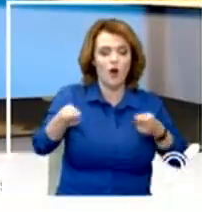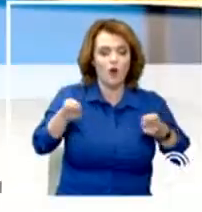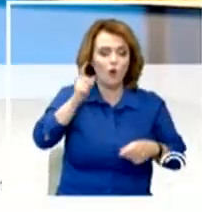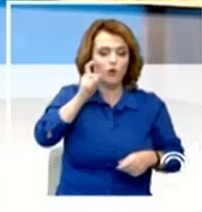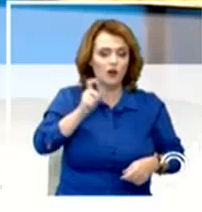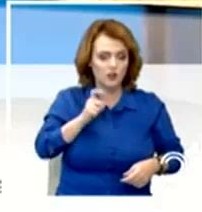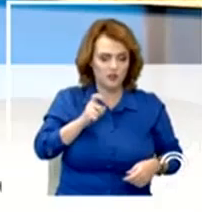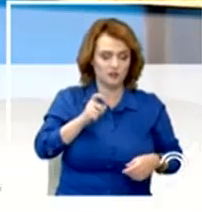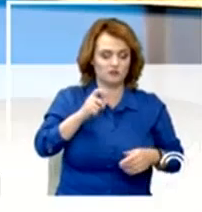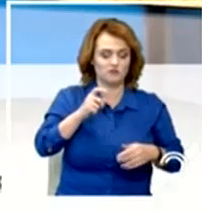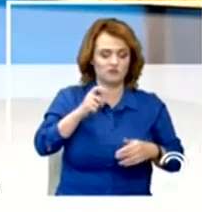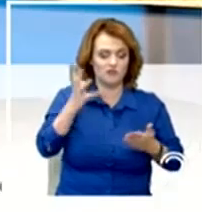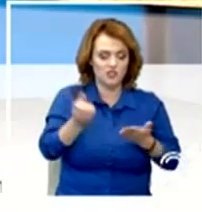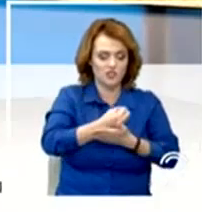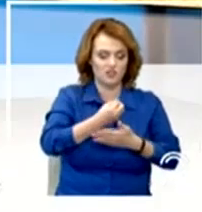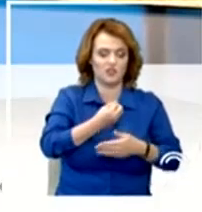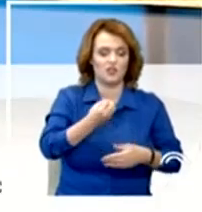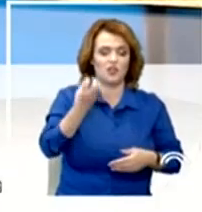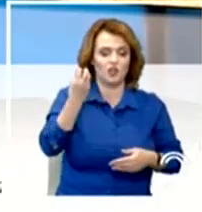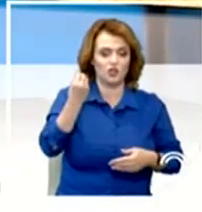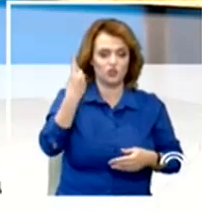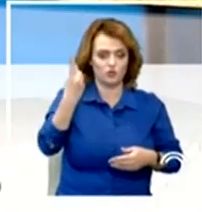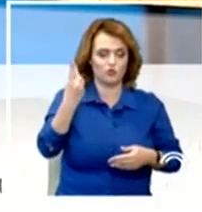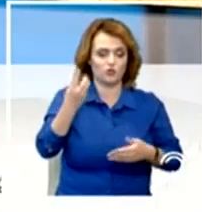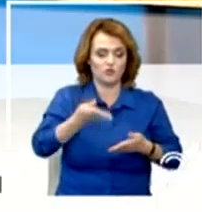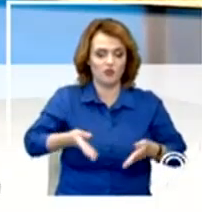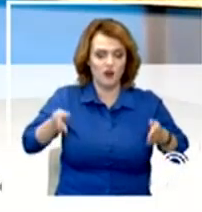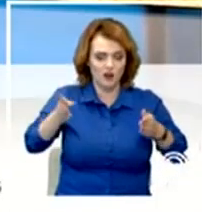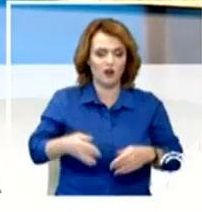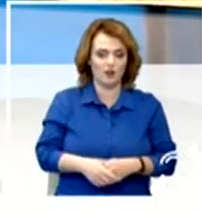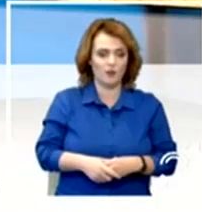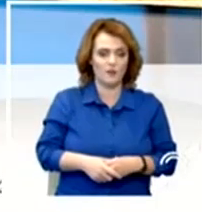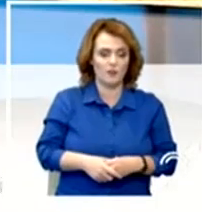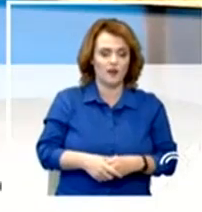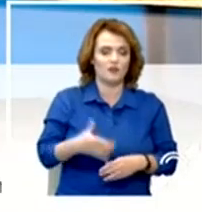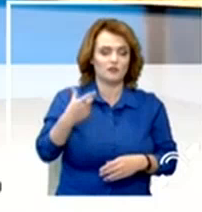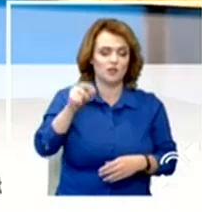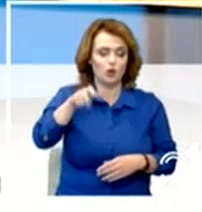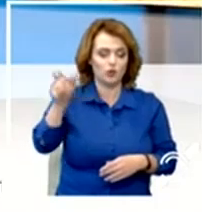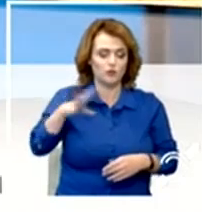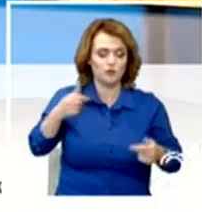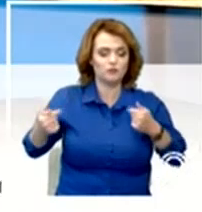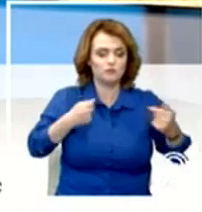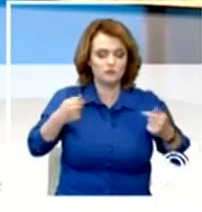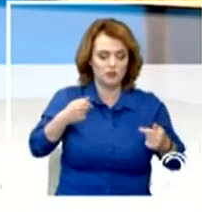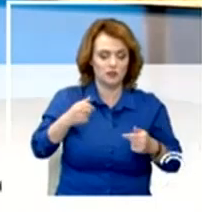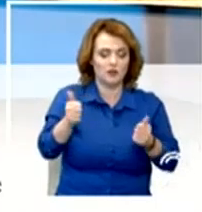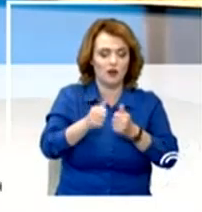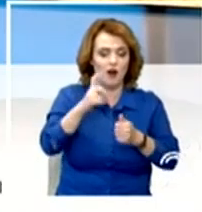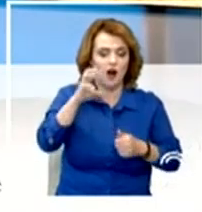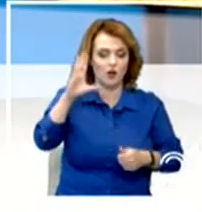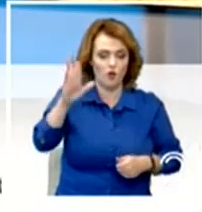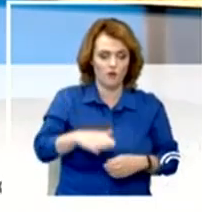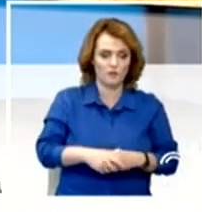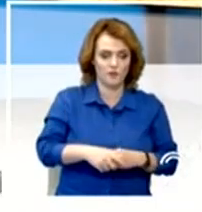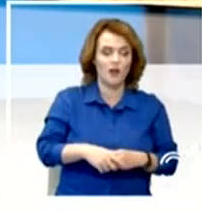Autoritățile ucrainene descoperă noi cazuri de tortură în regiunea Harkov după retragerea forțelor rusești. Raportorul